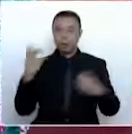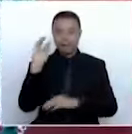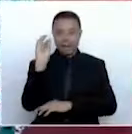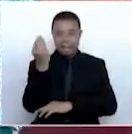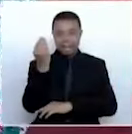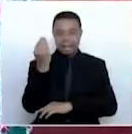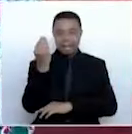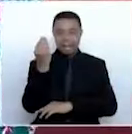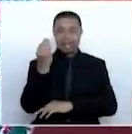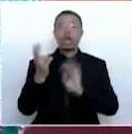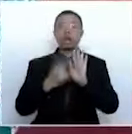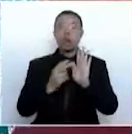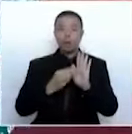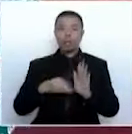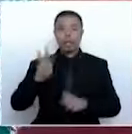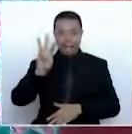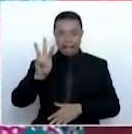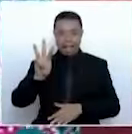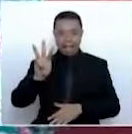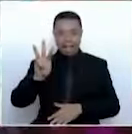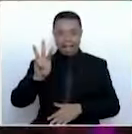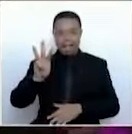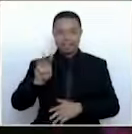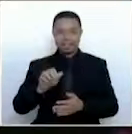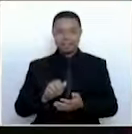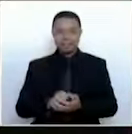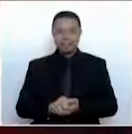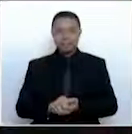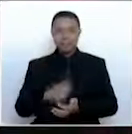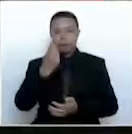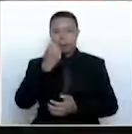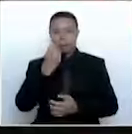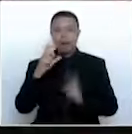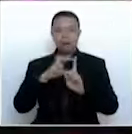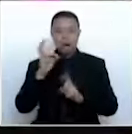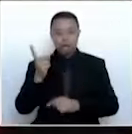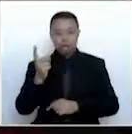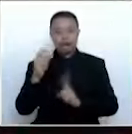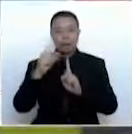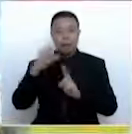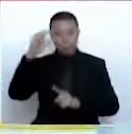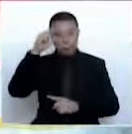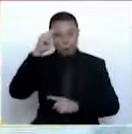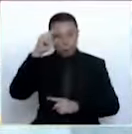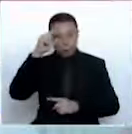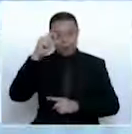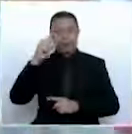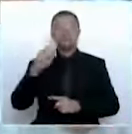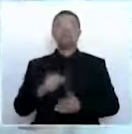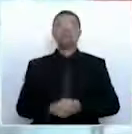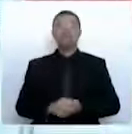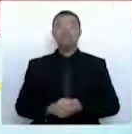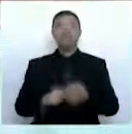DKI Jakarta nomor urut 3. Bapak Dr. Insinyur Insinyur Pramono Anuwibowo